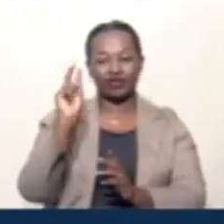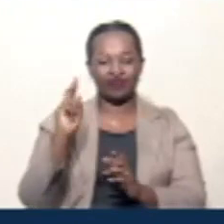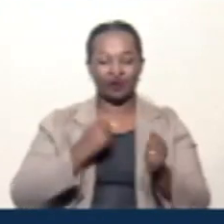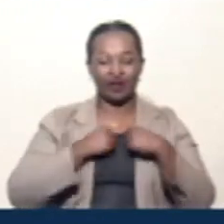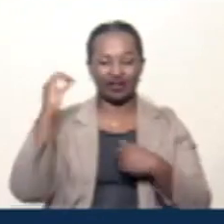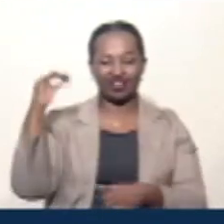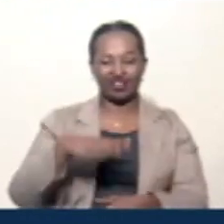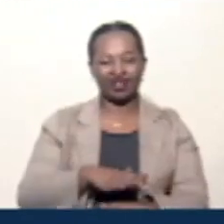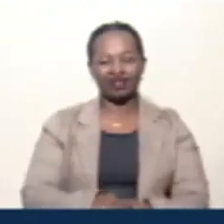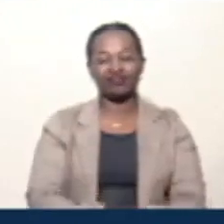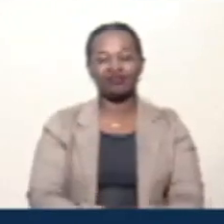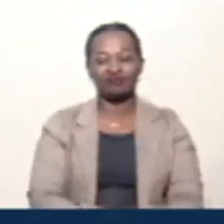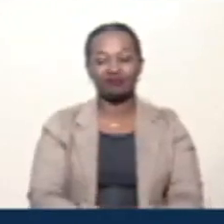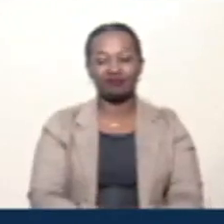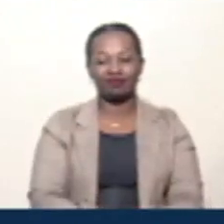Kigali.